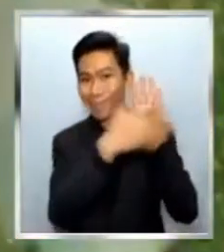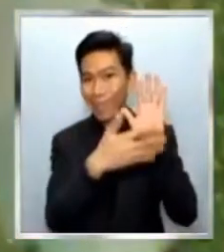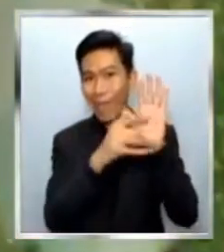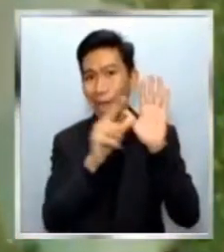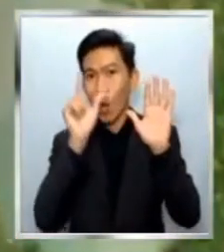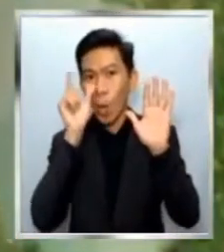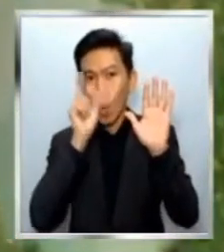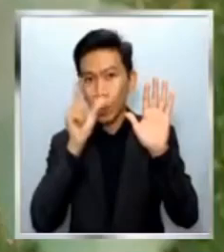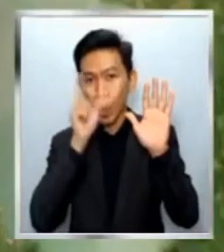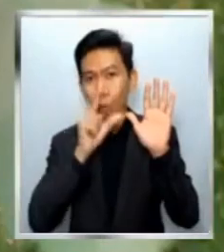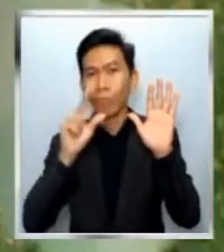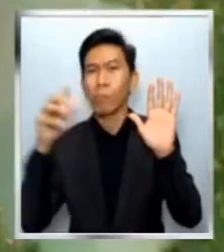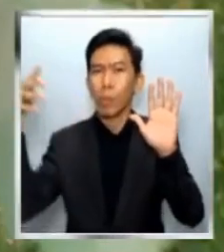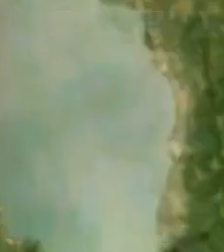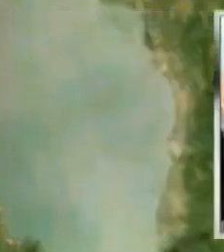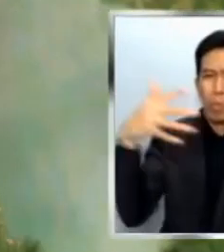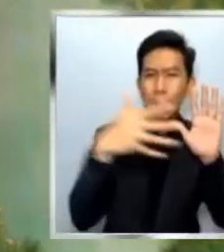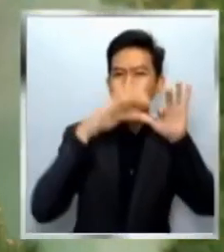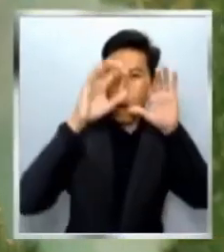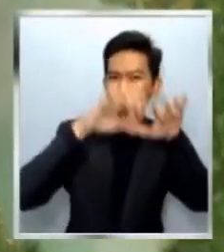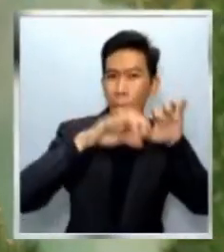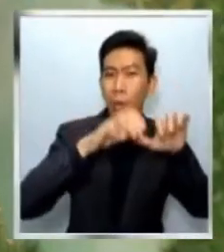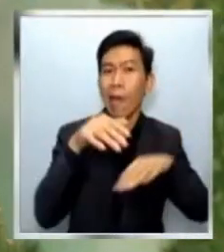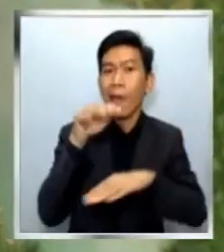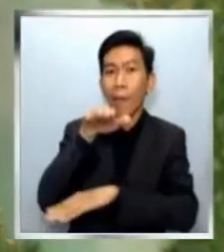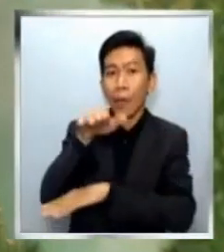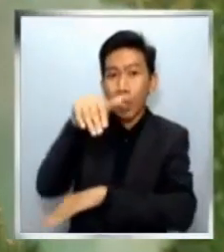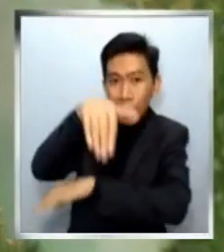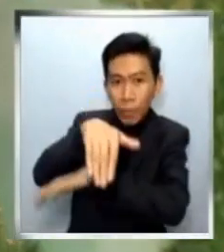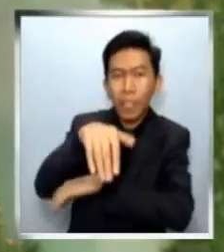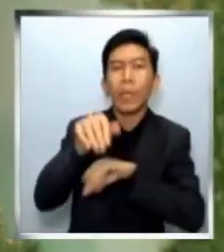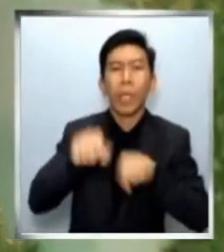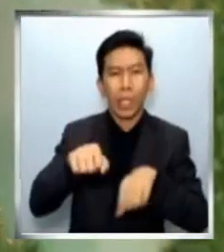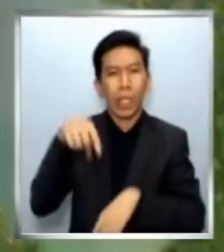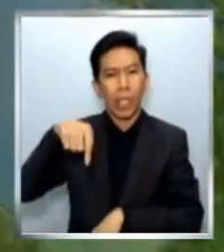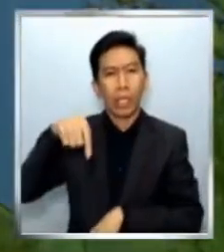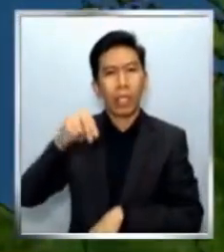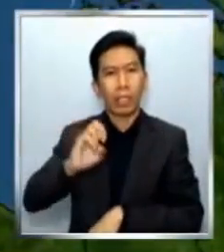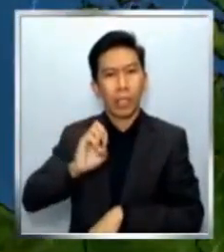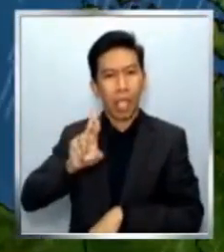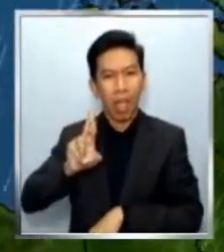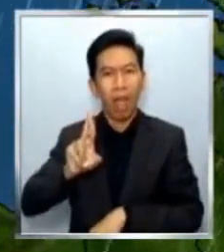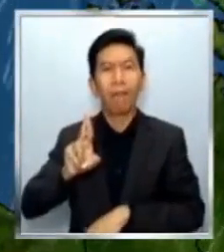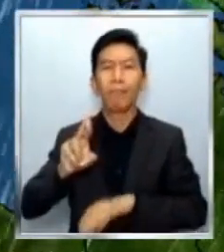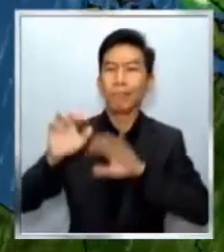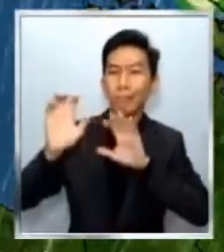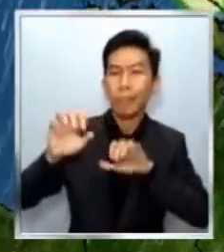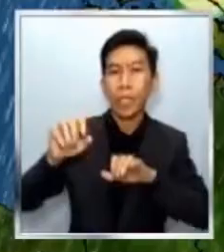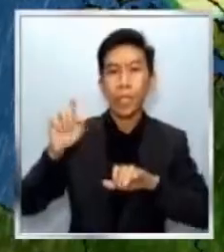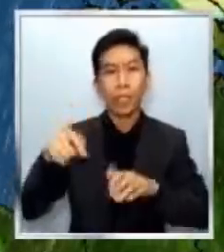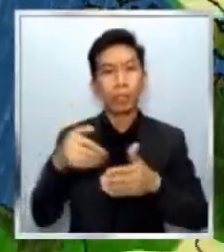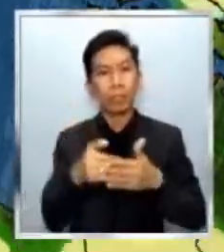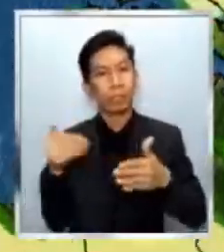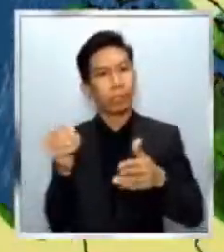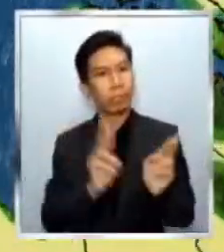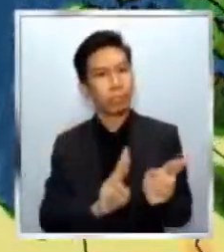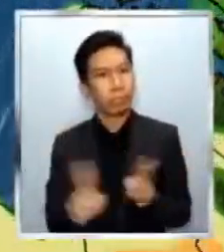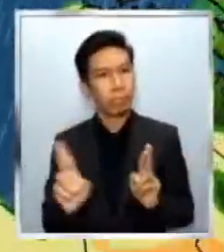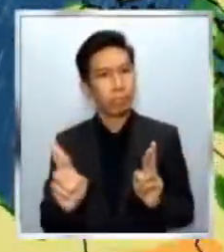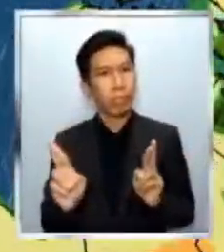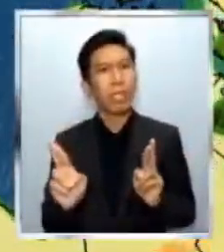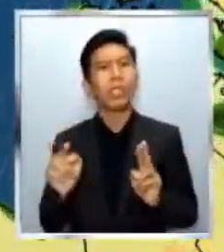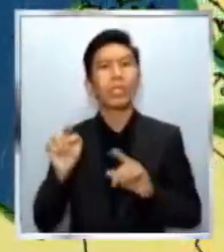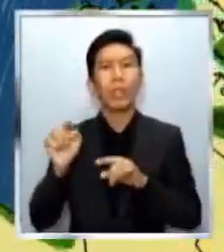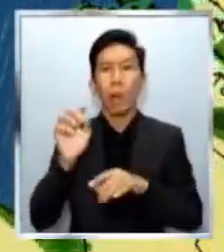rin, asahan ang mga pag-ulan sa Metro Manila. At maging I am ready sa malalakas na ulan sa Western Visayas sa